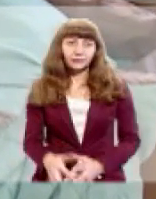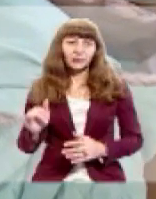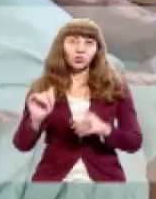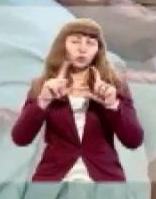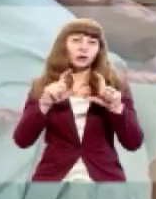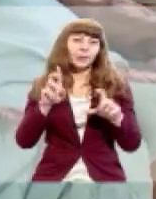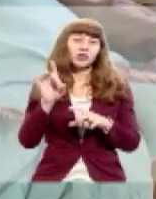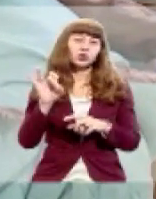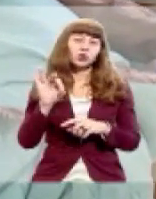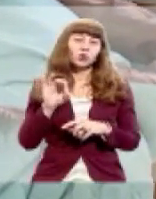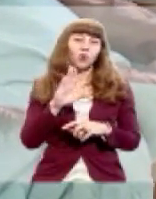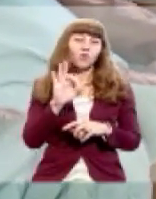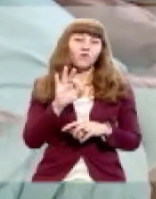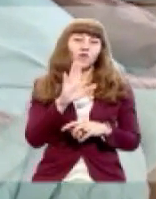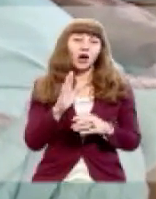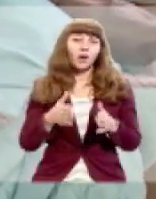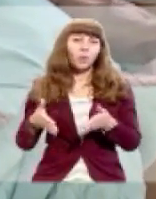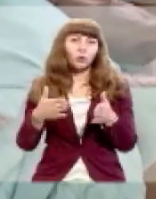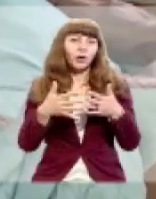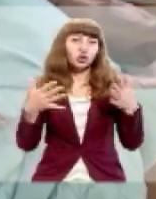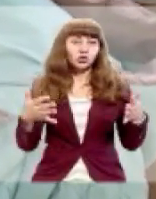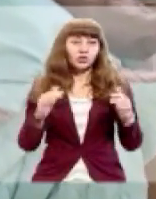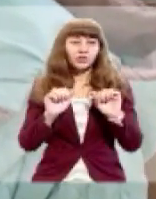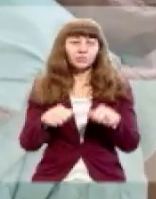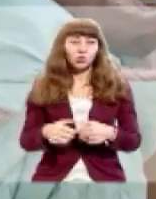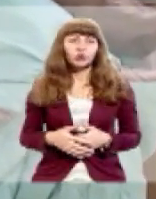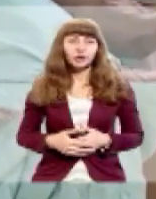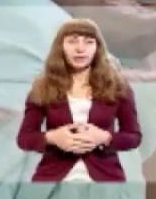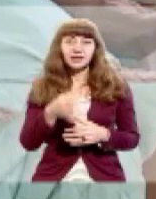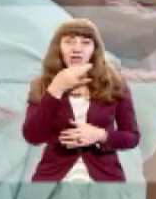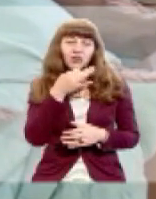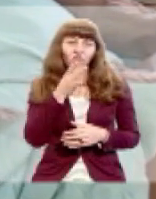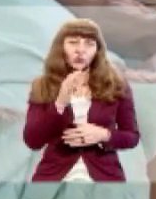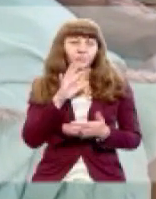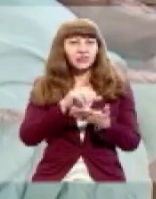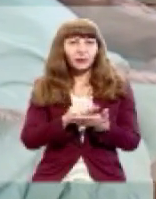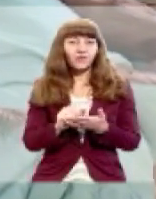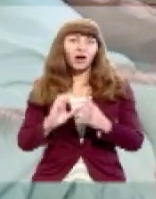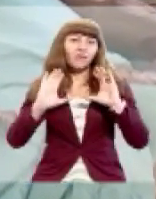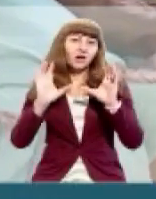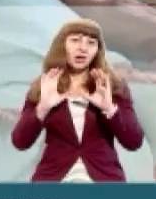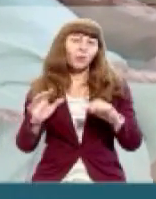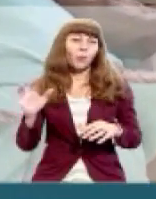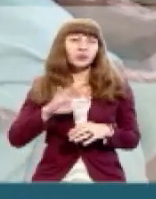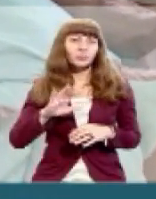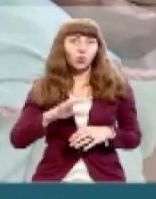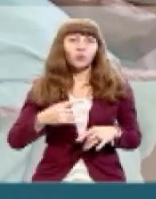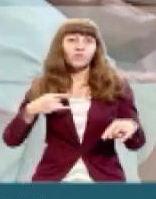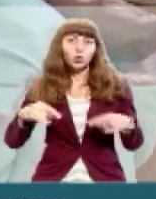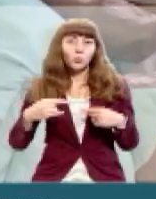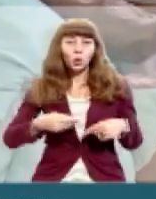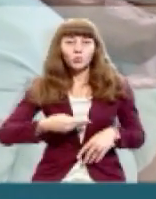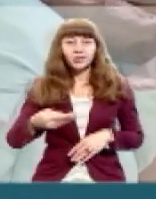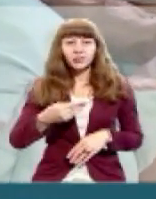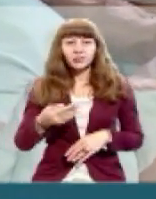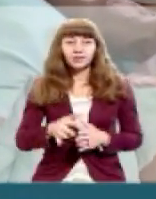ашады. Балам кішкентай кезінен волейбол, баскетбол, футбол және тенниспен айналысады. Сол қызығушылығын арттыру әрі өмірлік жолын табуға осы